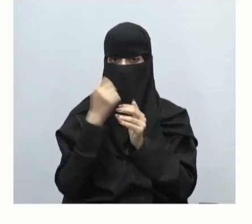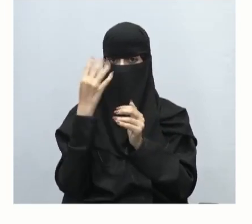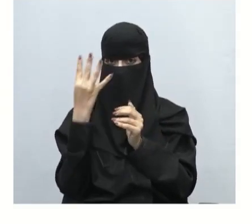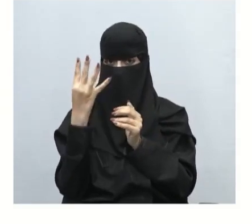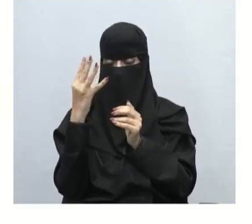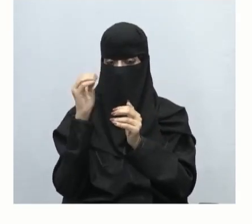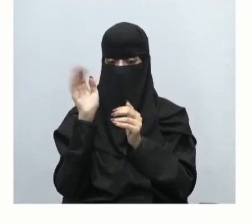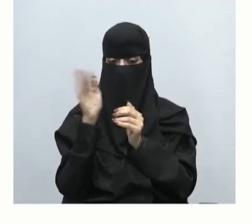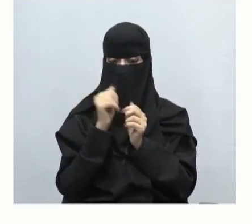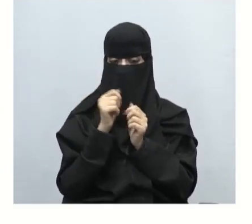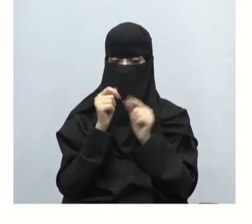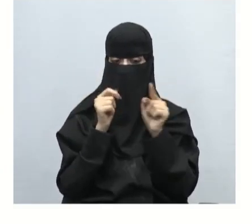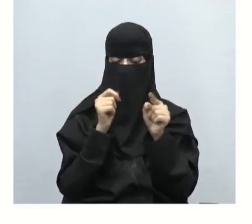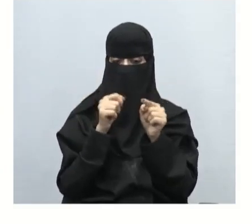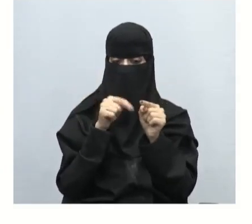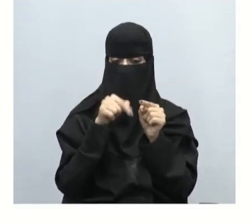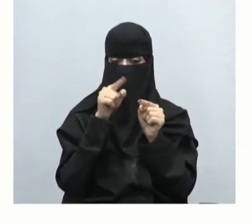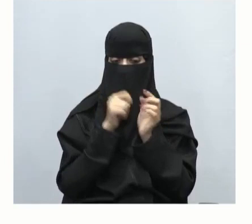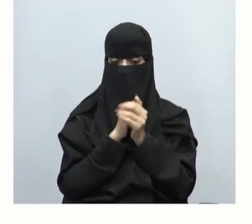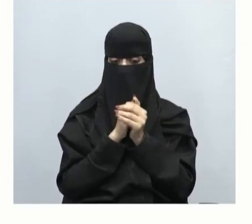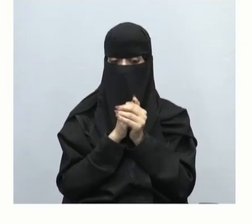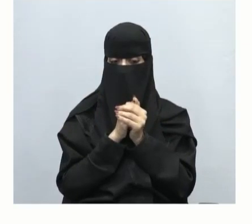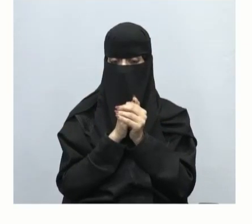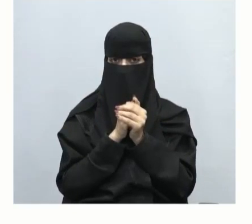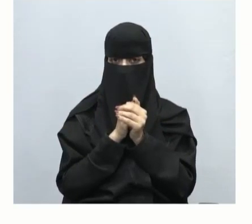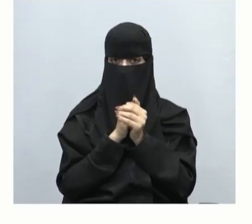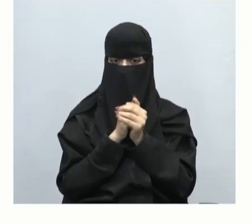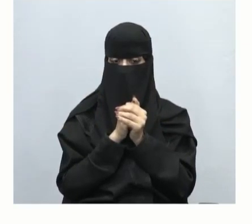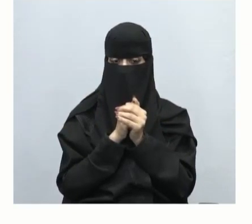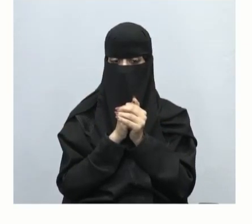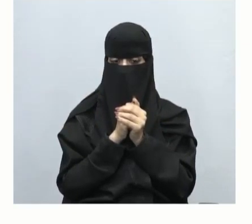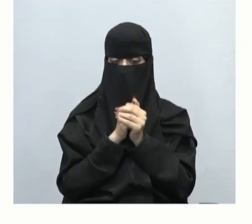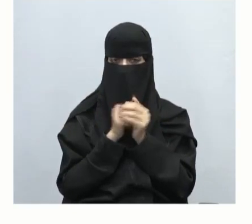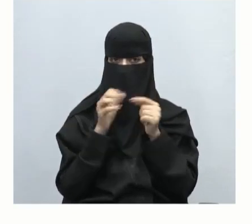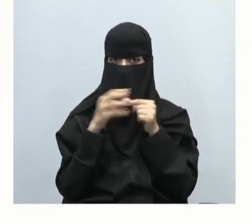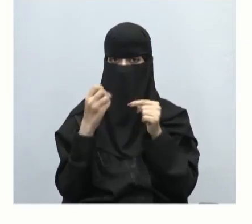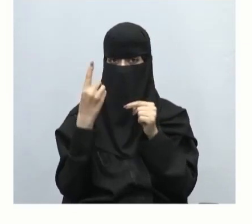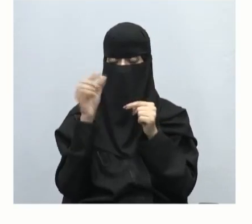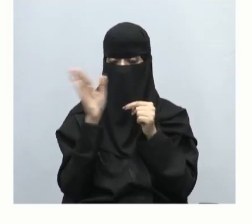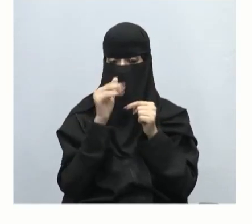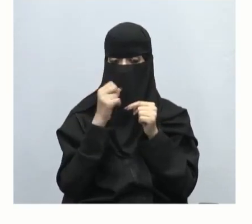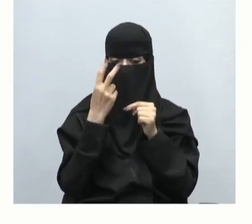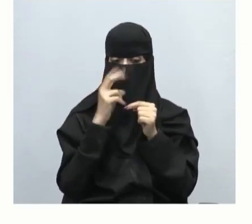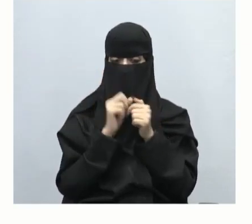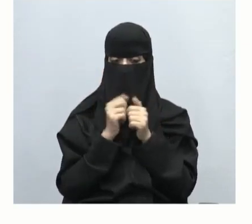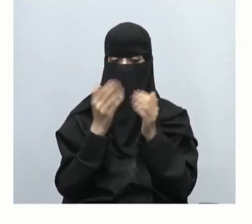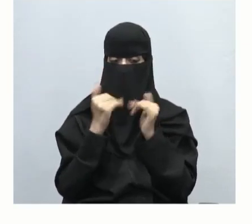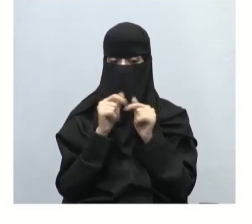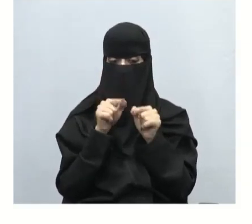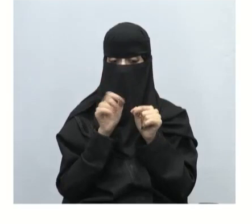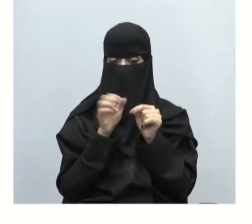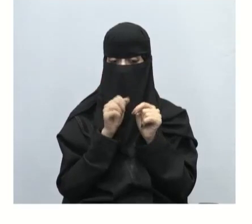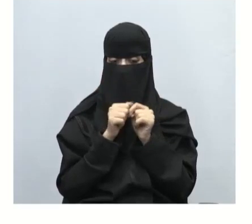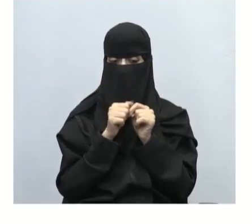محور الصادات اثنان هذه النقطه احداثها السيني سالب واحد والصادي اثنان ايضا